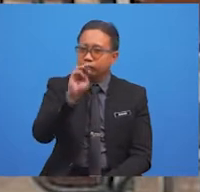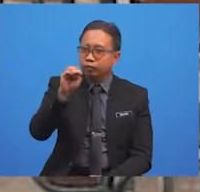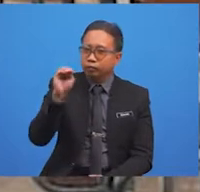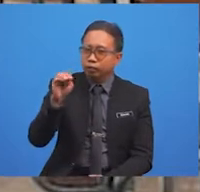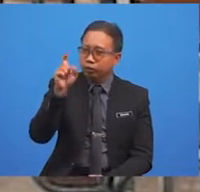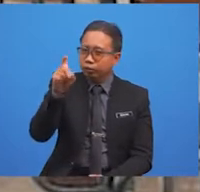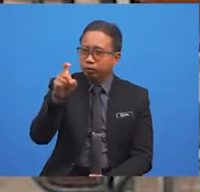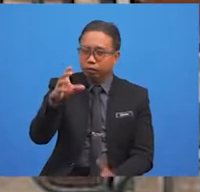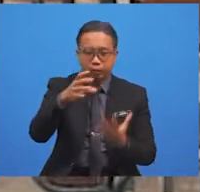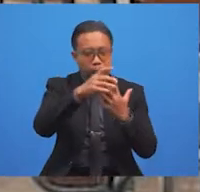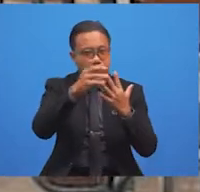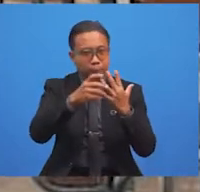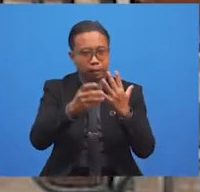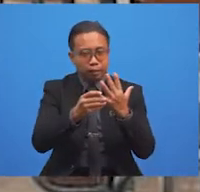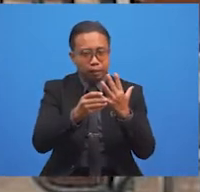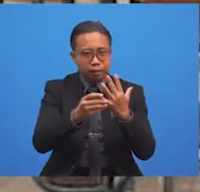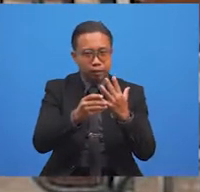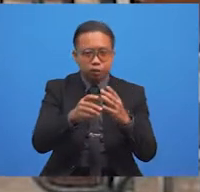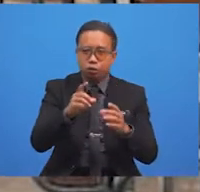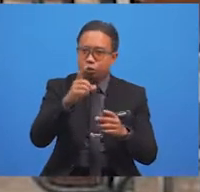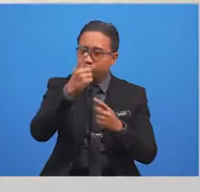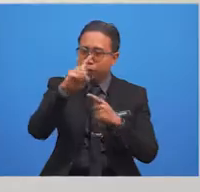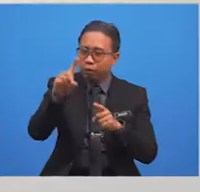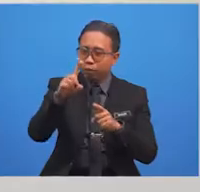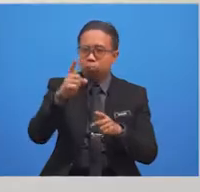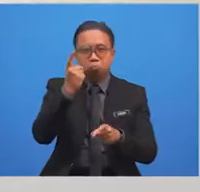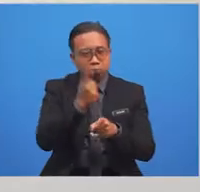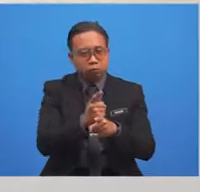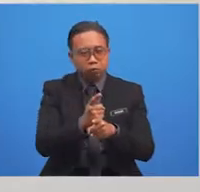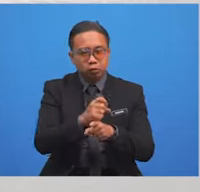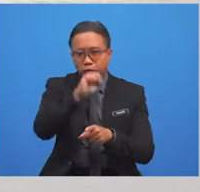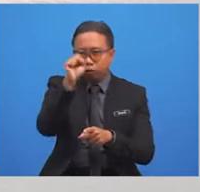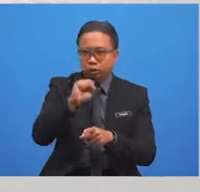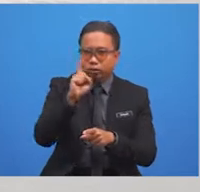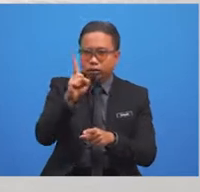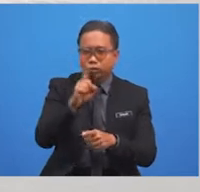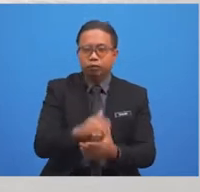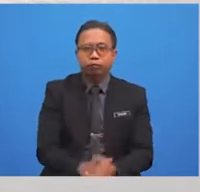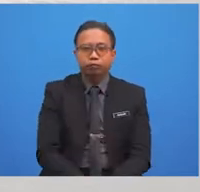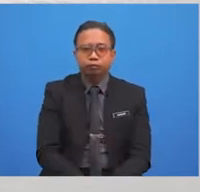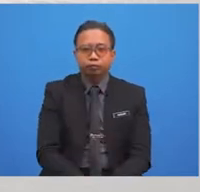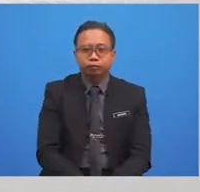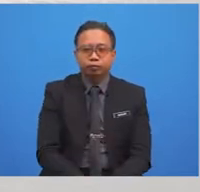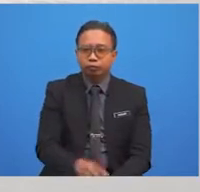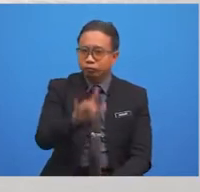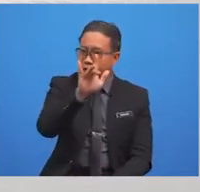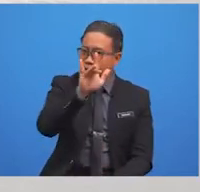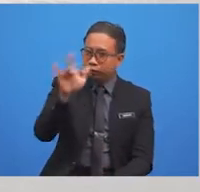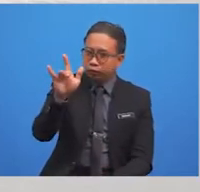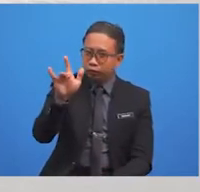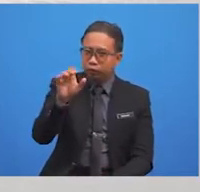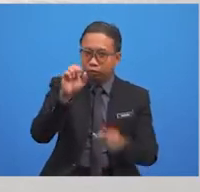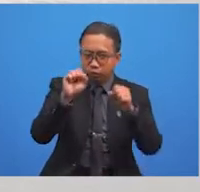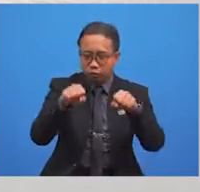Murid-murid perlu memilih jawapan yang paling tepat. Soalan 1. Tempat kosong